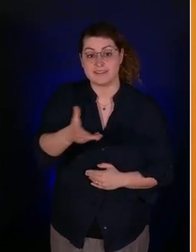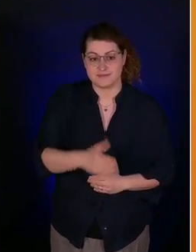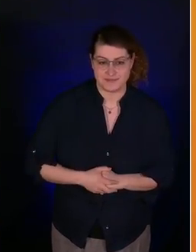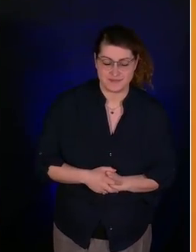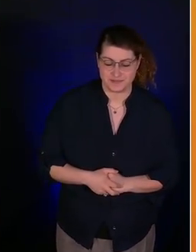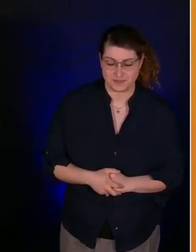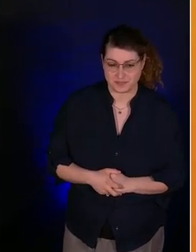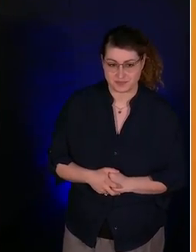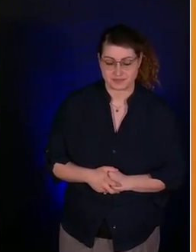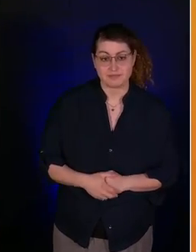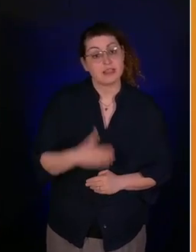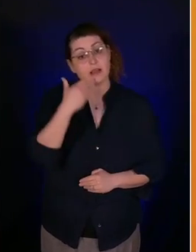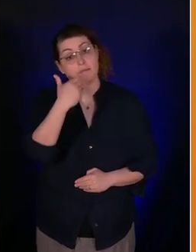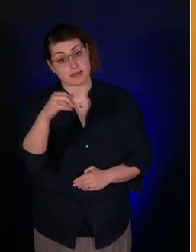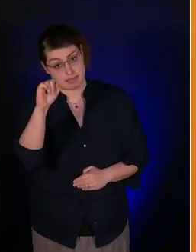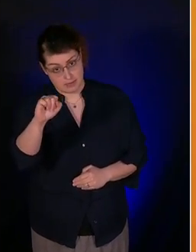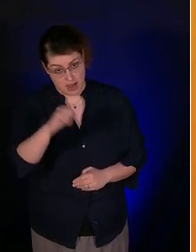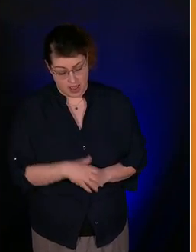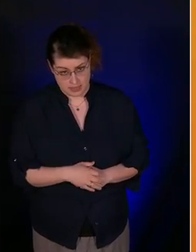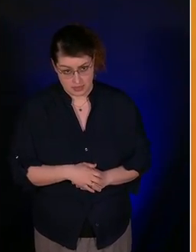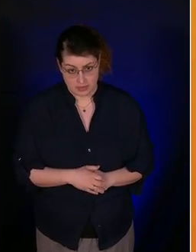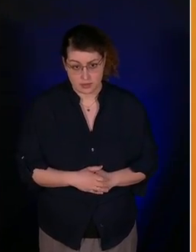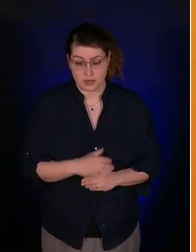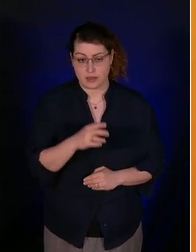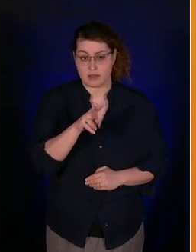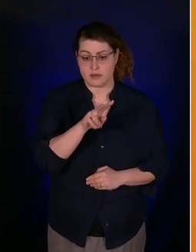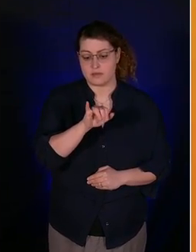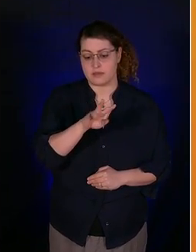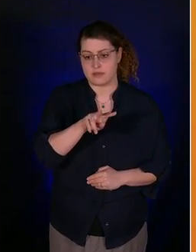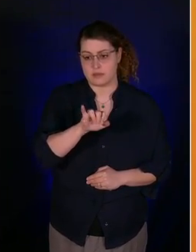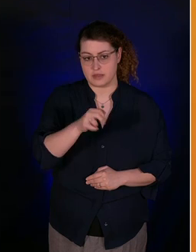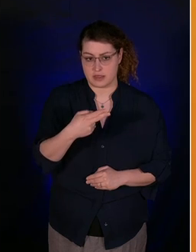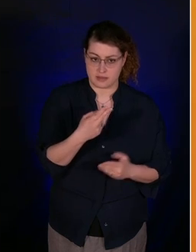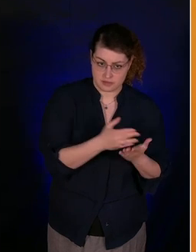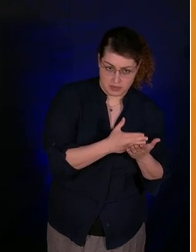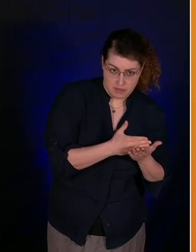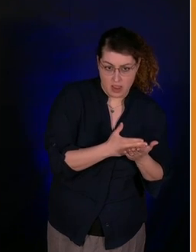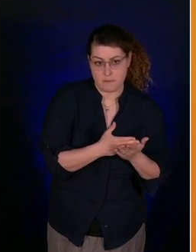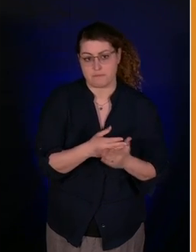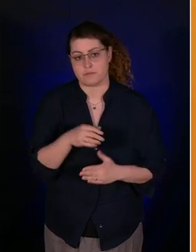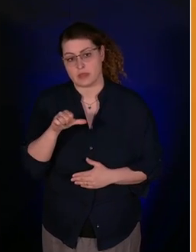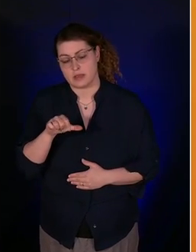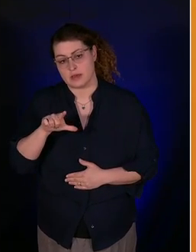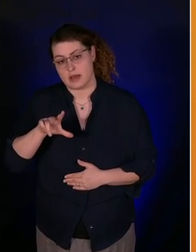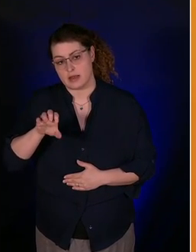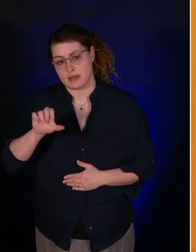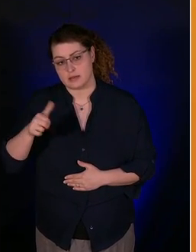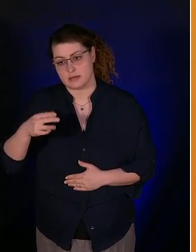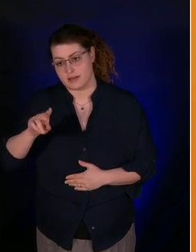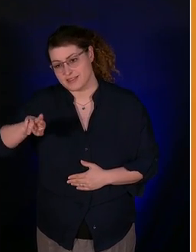Alors, merci camarades. Donc Romain Rivière se prépare au micro 1 et Alexandra Pourroy au micro